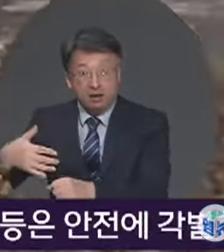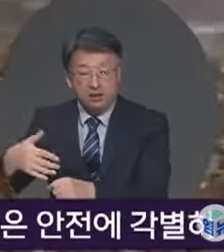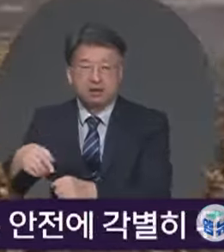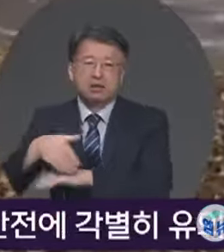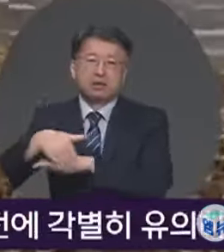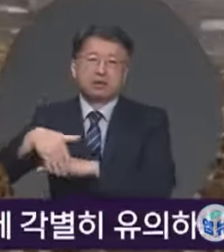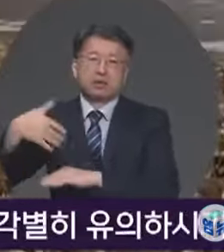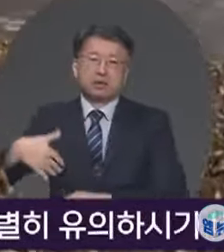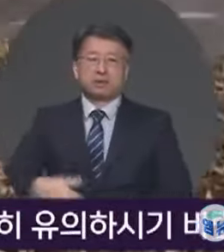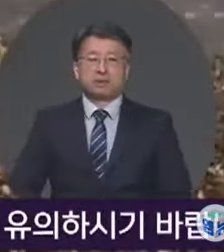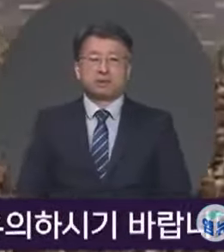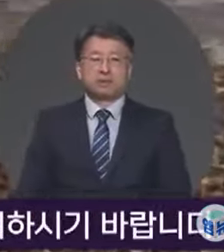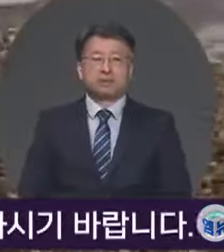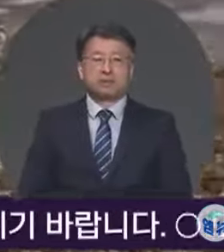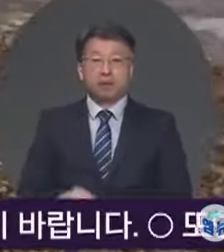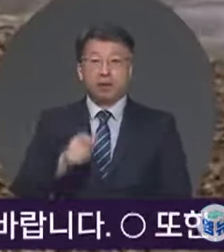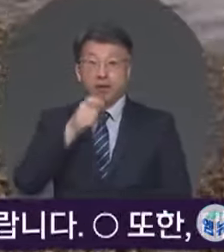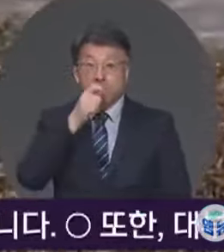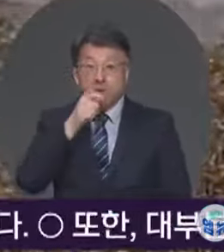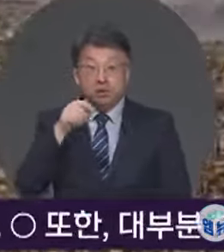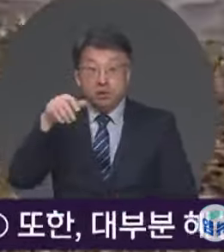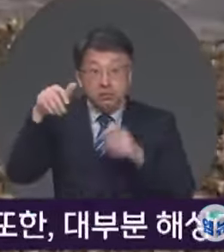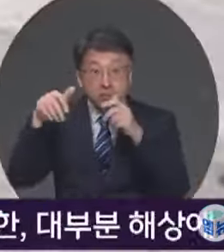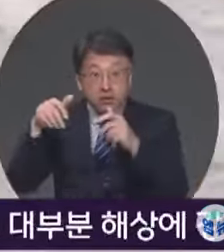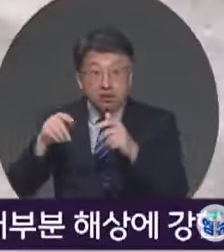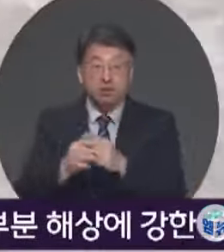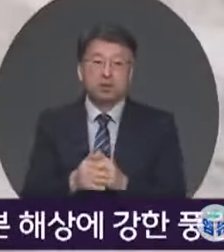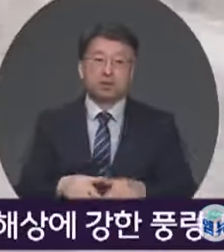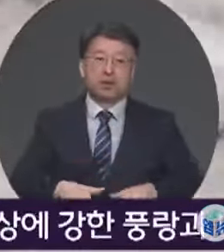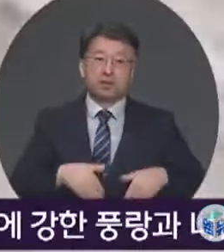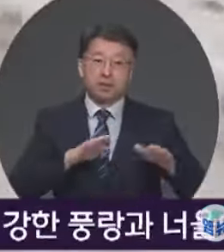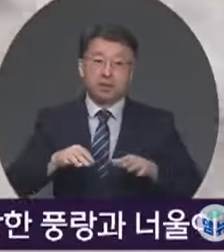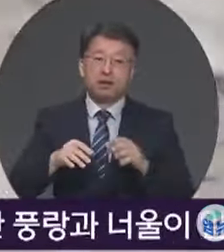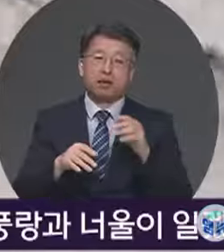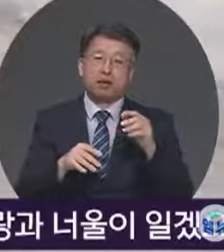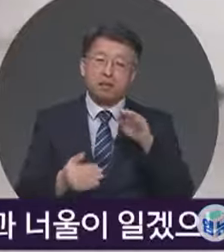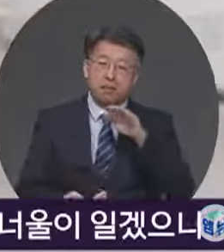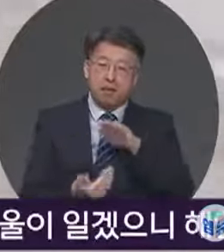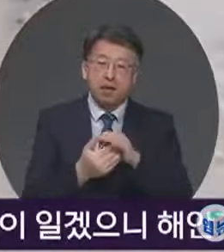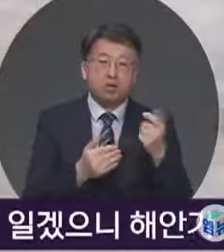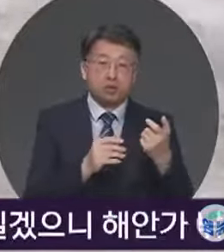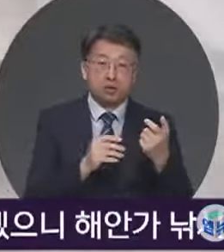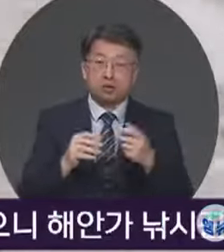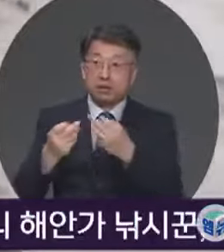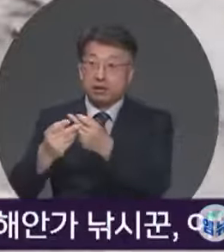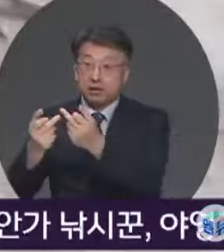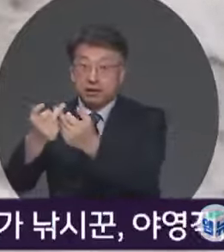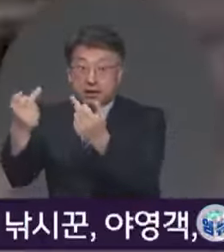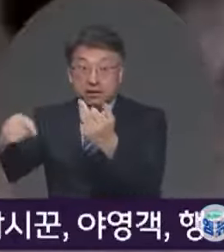머물러 있는 상황. 기상청은 경남 남해안에 최대 60mm, 내륙에는 최대